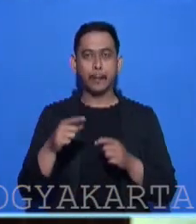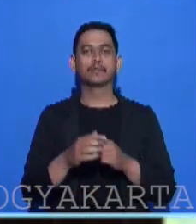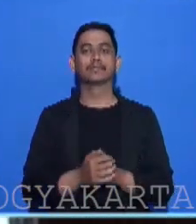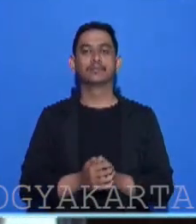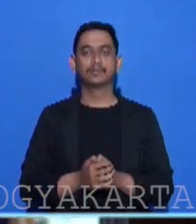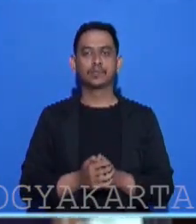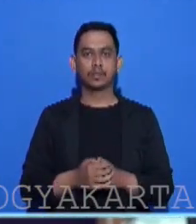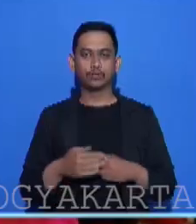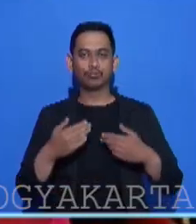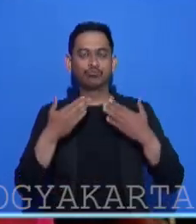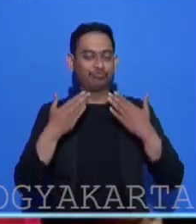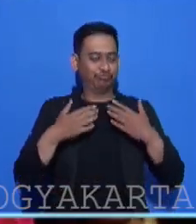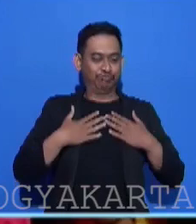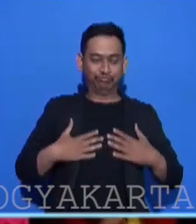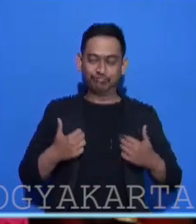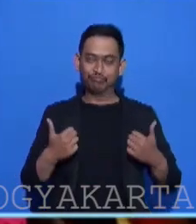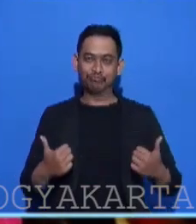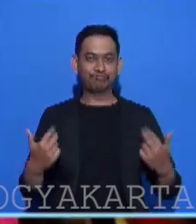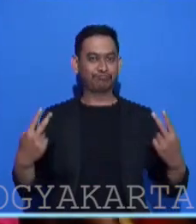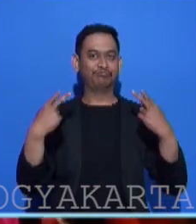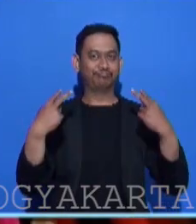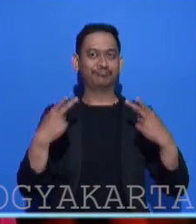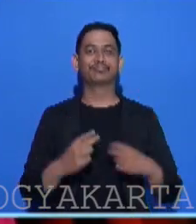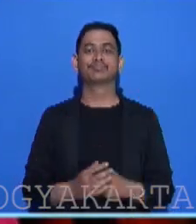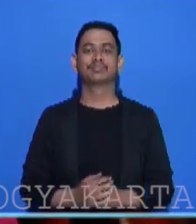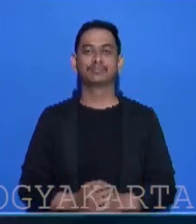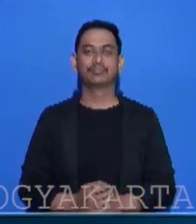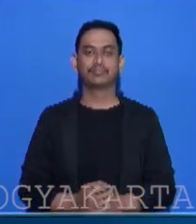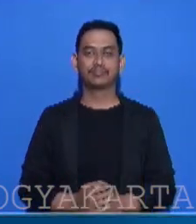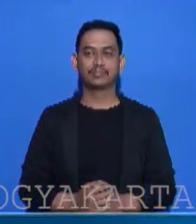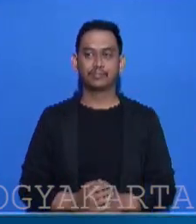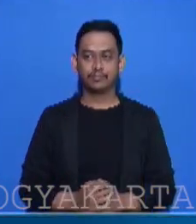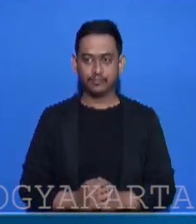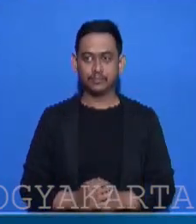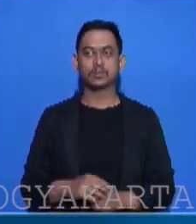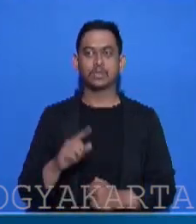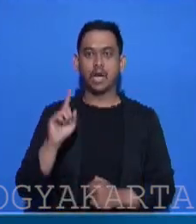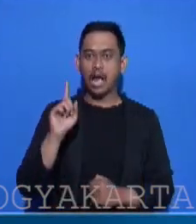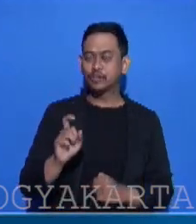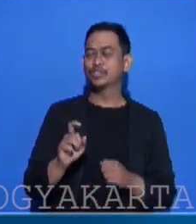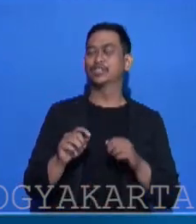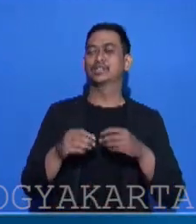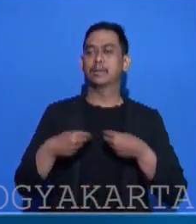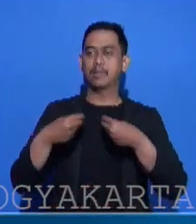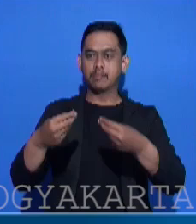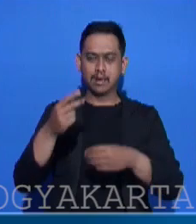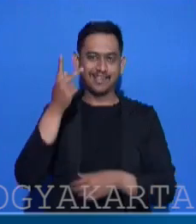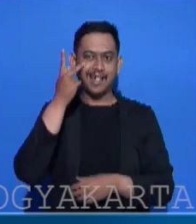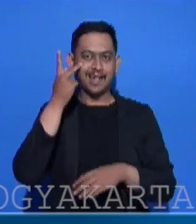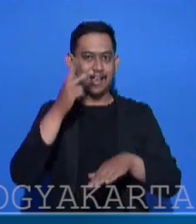mempesona. Ya, bangga. Kita harus mengangkat ya, melestarikan